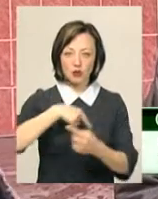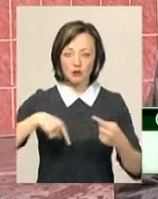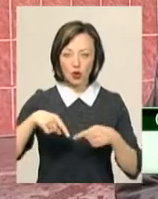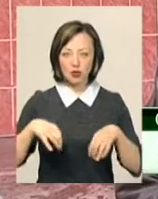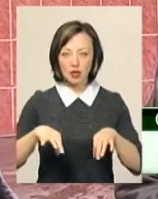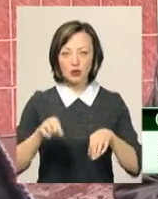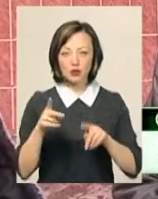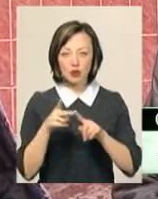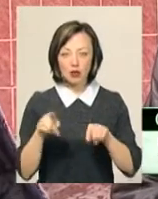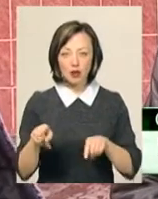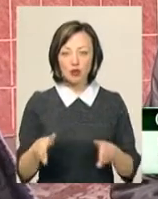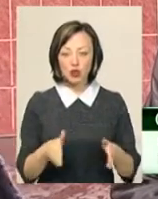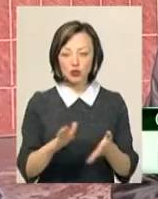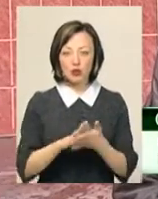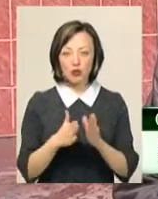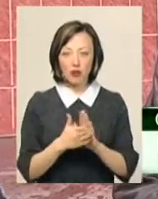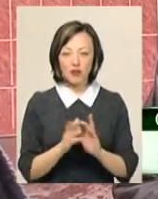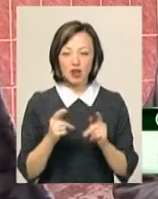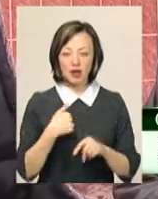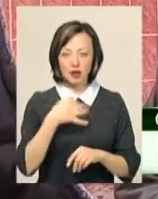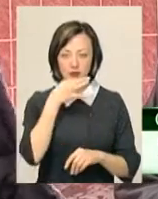там дорожні умови, так як я зазначав,